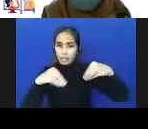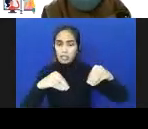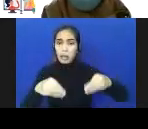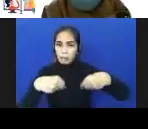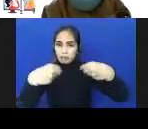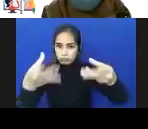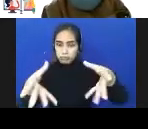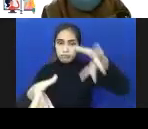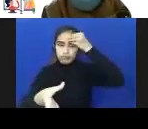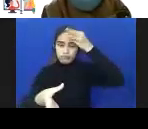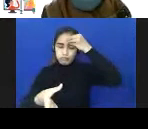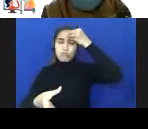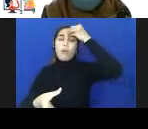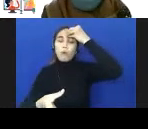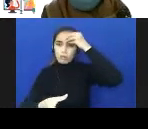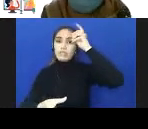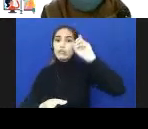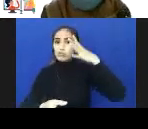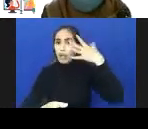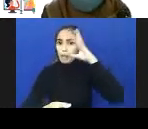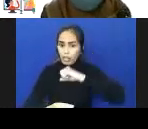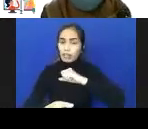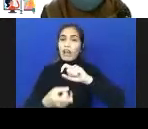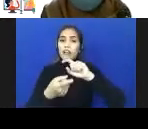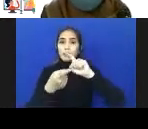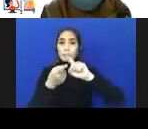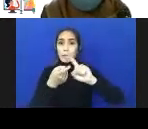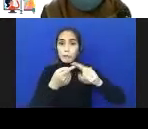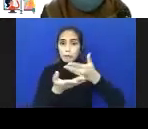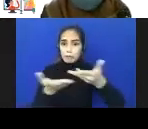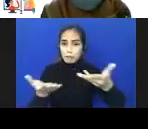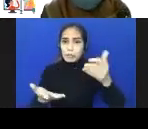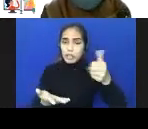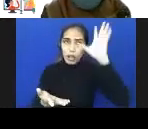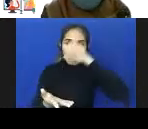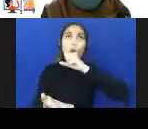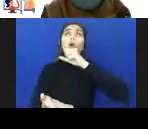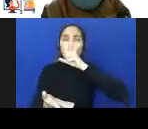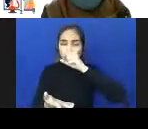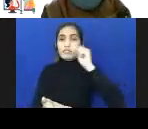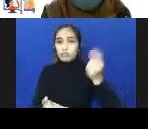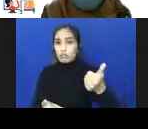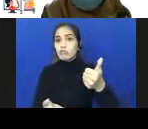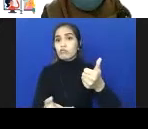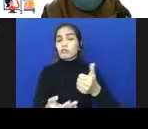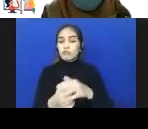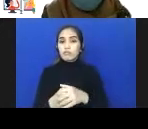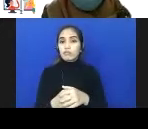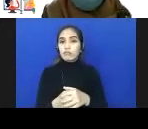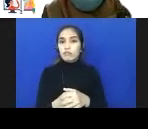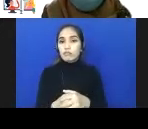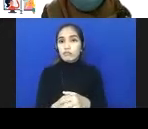dan teman-teman peserta juga dapat menerima materi-materi yang disampaikan oleh